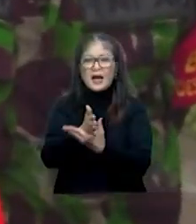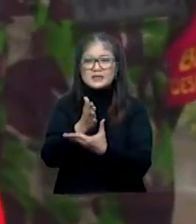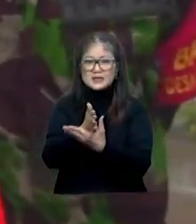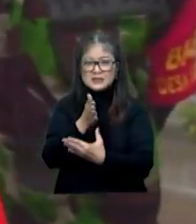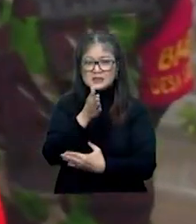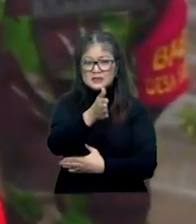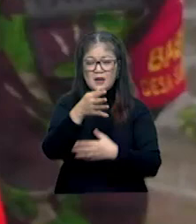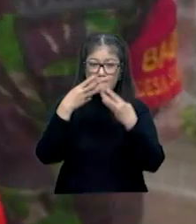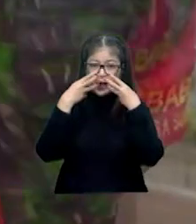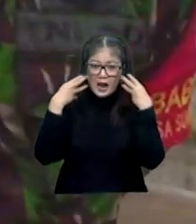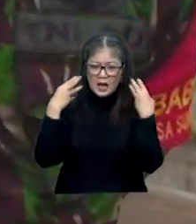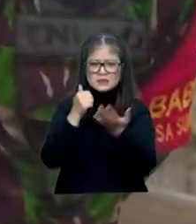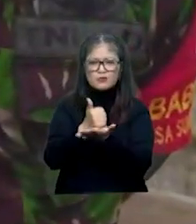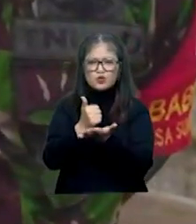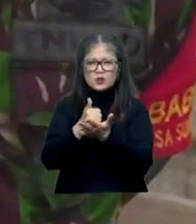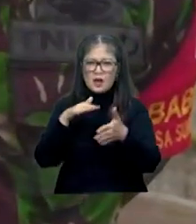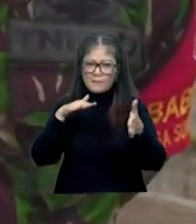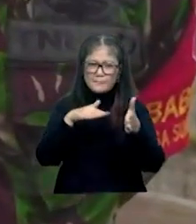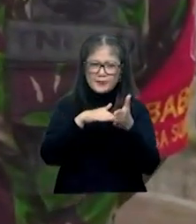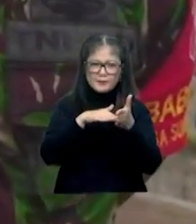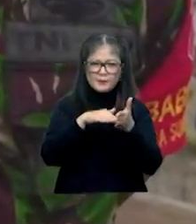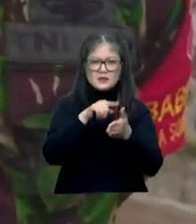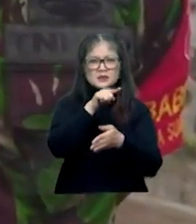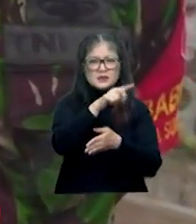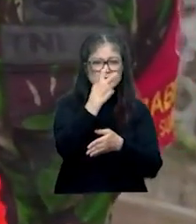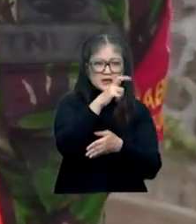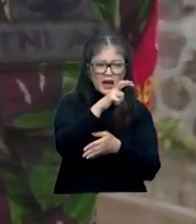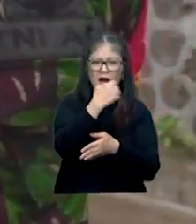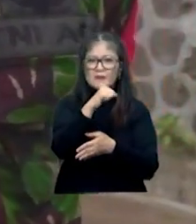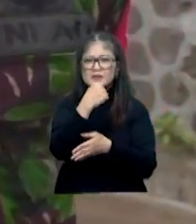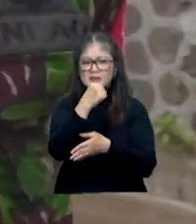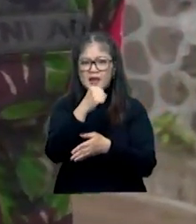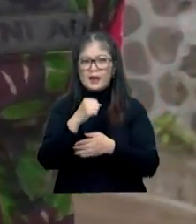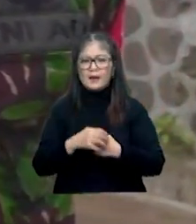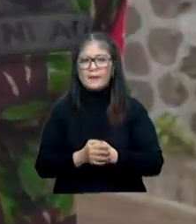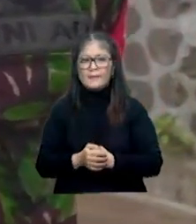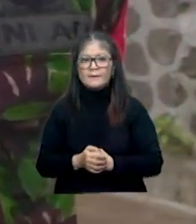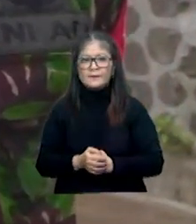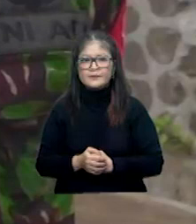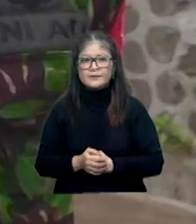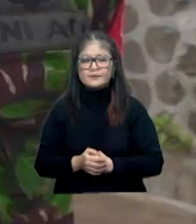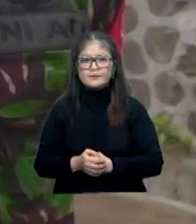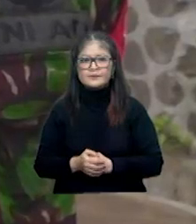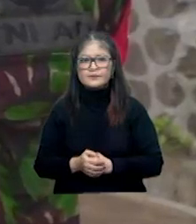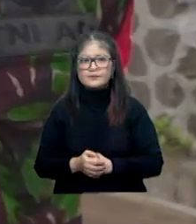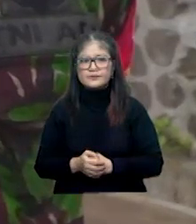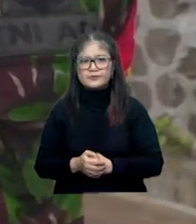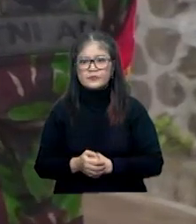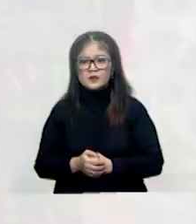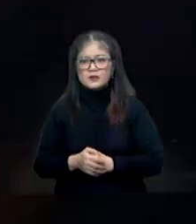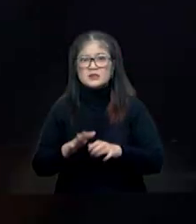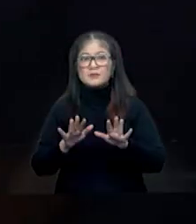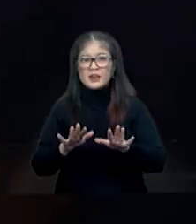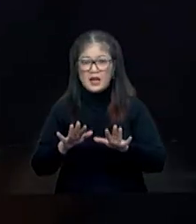bisa ngecek ke sana. Malang, Lumajang dan sebaliknya tertutup total sehingga kegiatan transportasi sementara kita